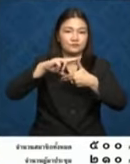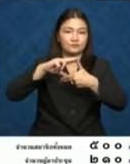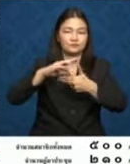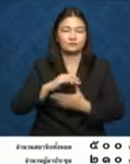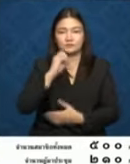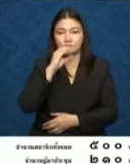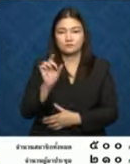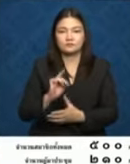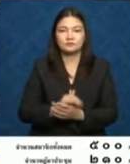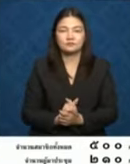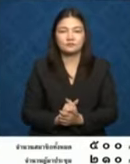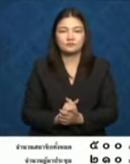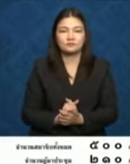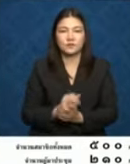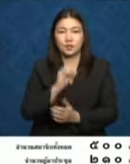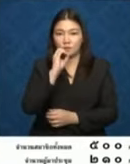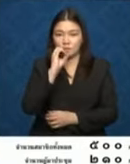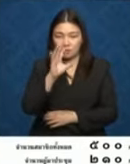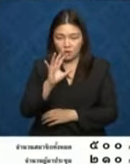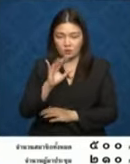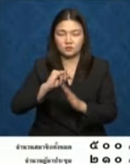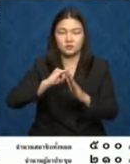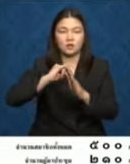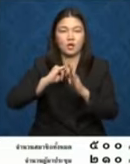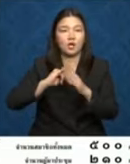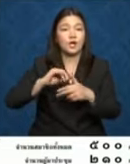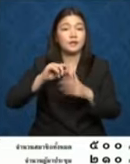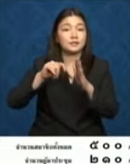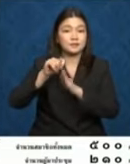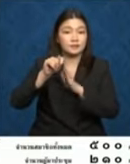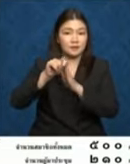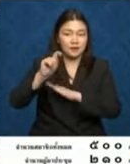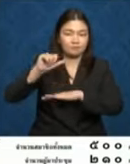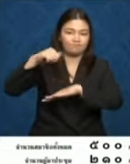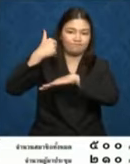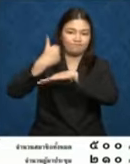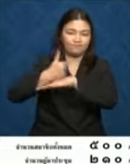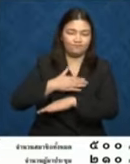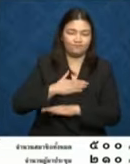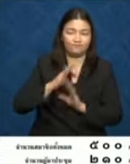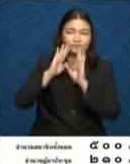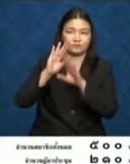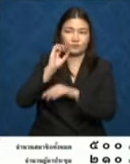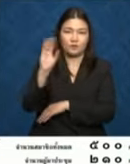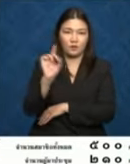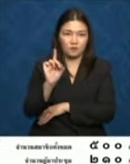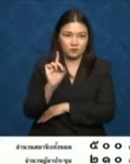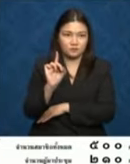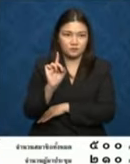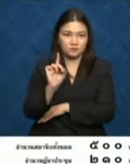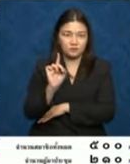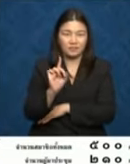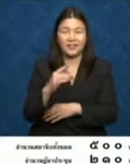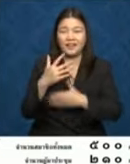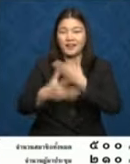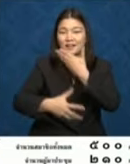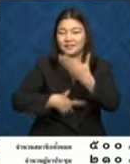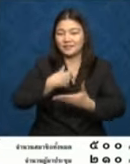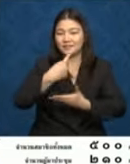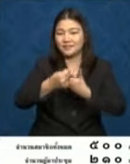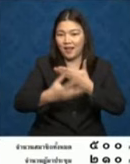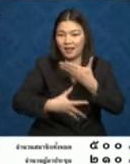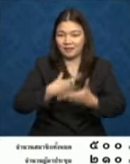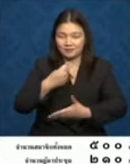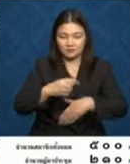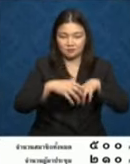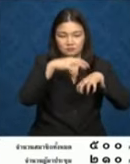านไปยังท่านผู้ว่าราชการจังหวัดตากหนึ่งเรื่องนะครับคือเรื่องการจัดระเบียบแผงลอยบริเวณตลาดริมเมยนะครับ